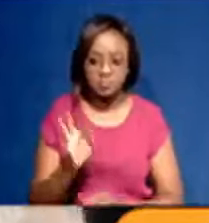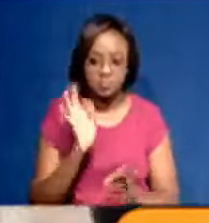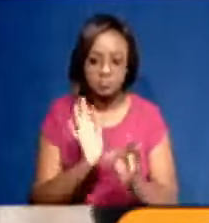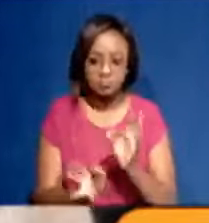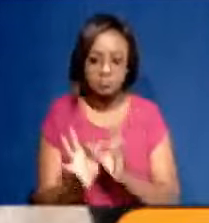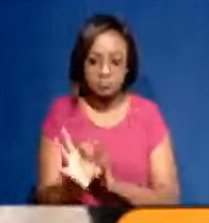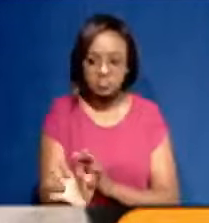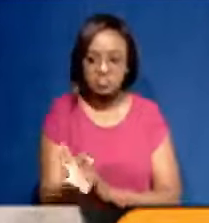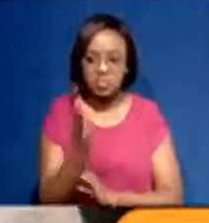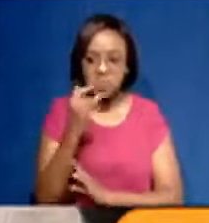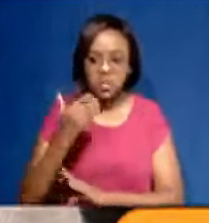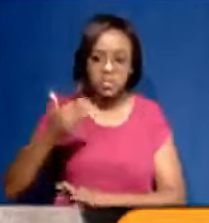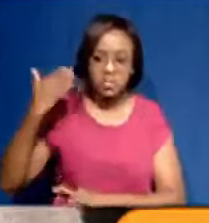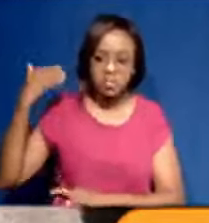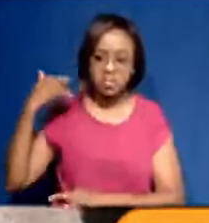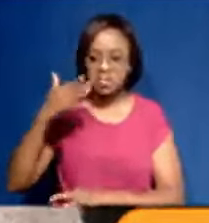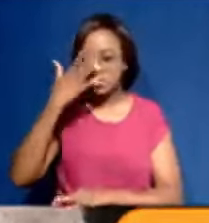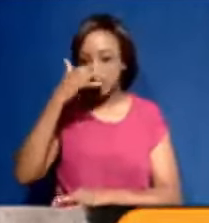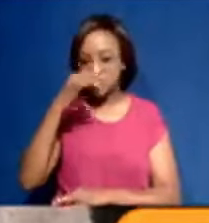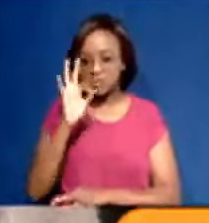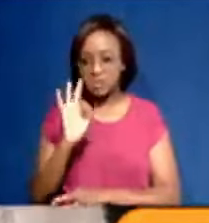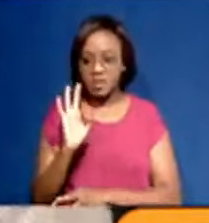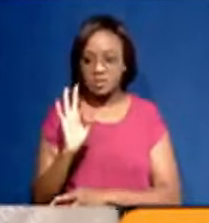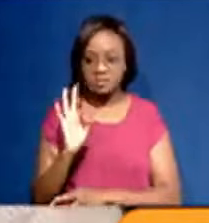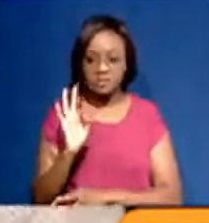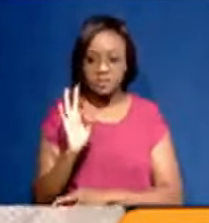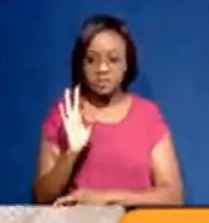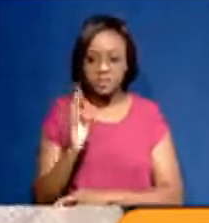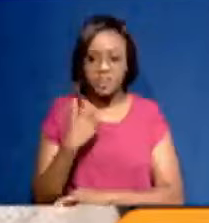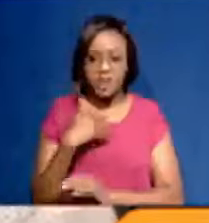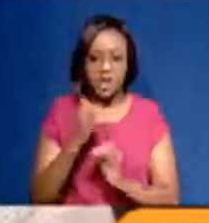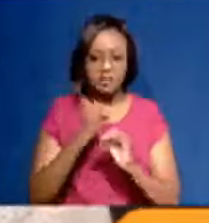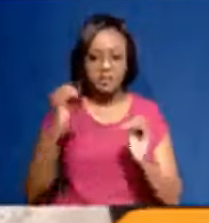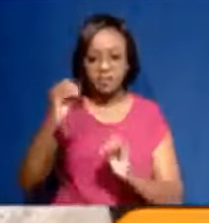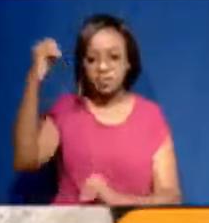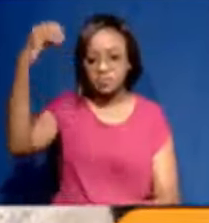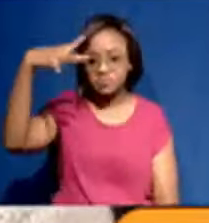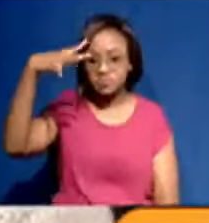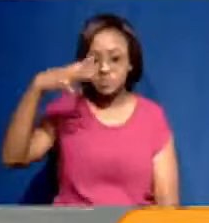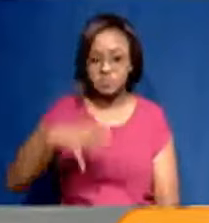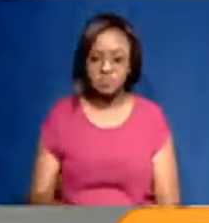sababu siku zilizopita, siku kama 3 hivi, tulikuwa hatuko na stima.